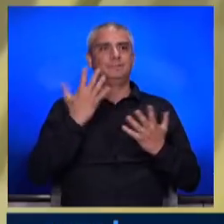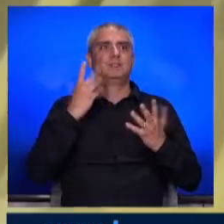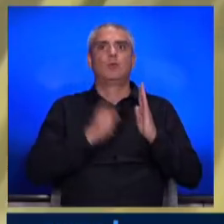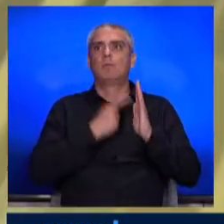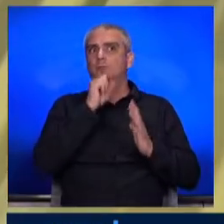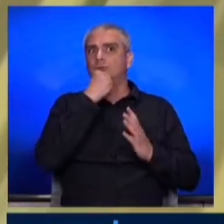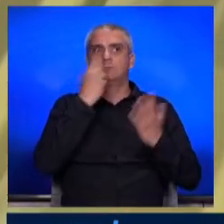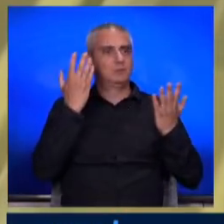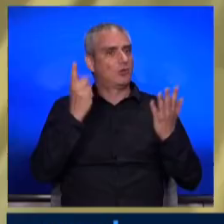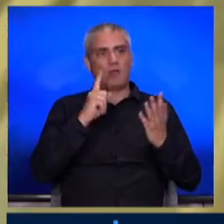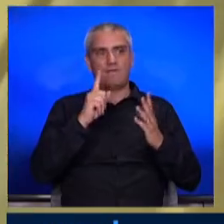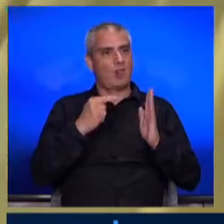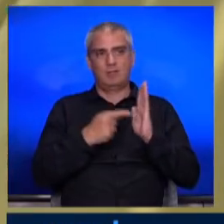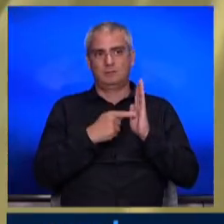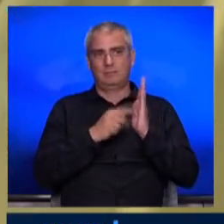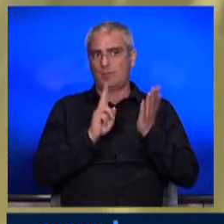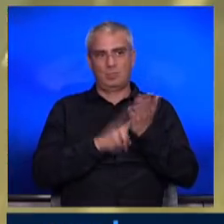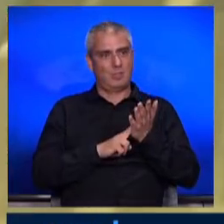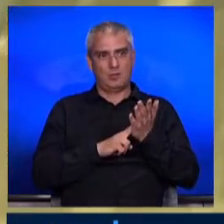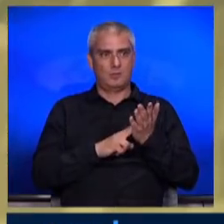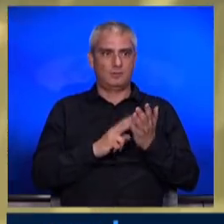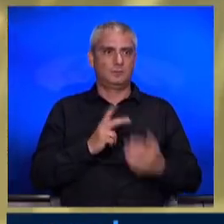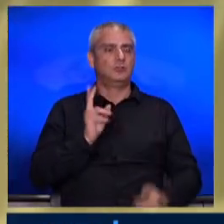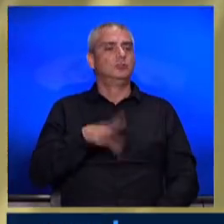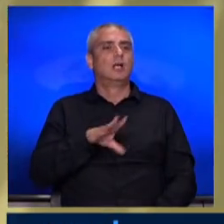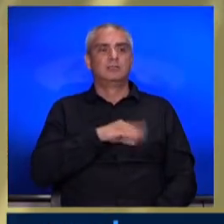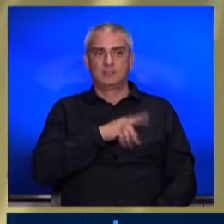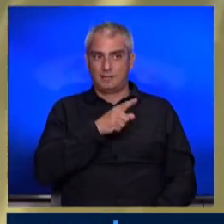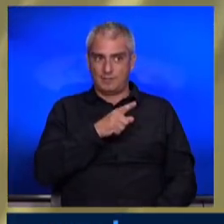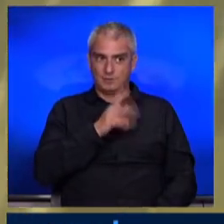היסטוריים ולא מהסיבות הנכונות.